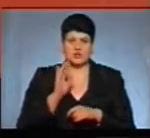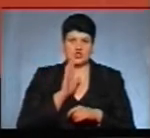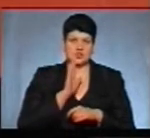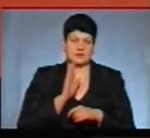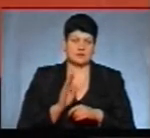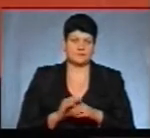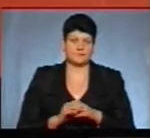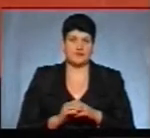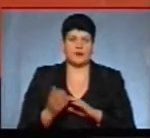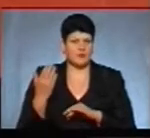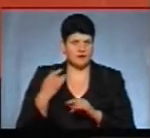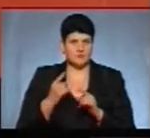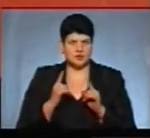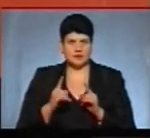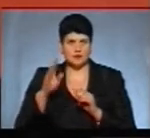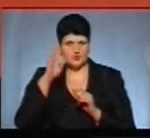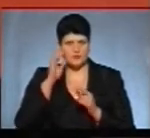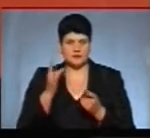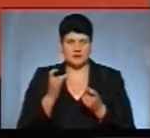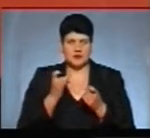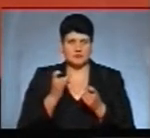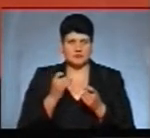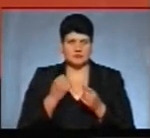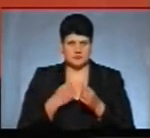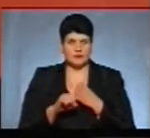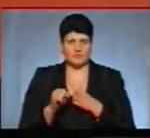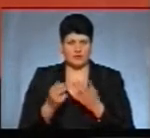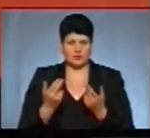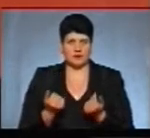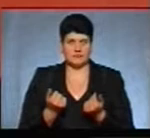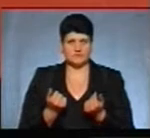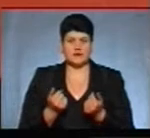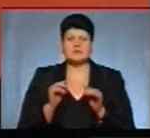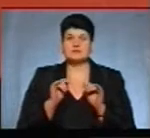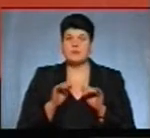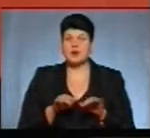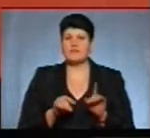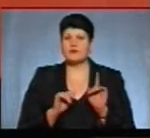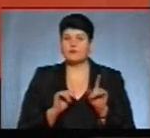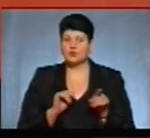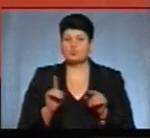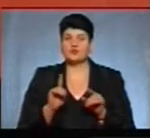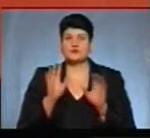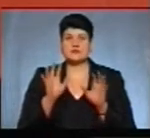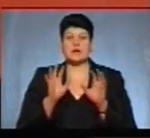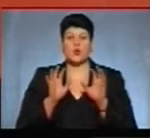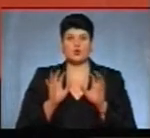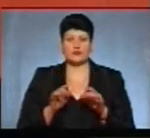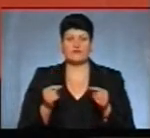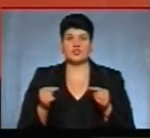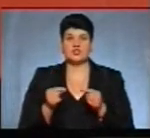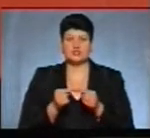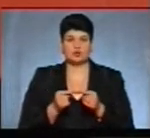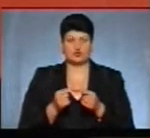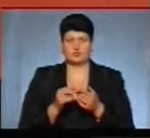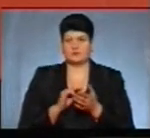жінці. А до цього тільки чоловік притягувався за зґвалтування, правильно? Справа в тому, що законодавець чітко не